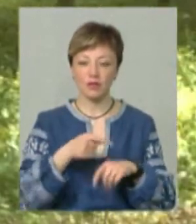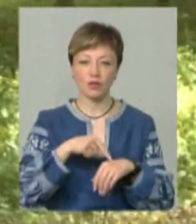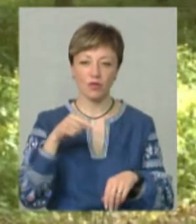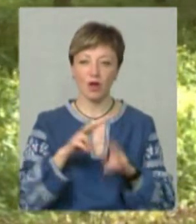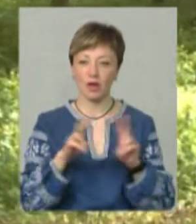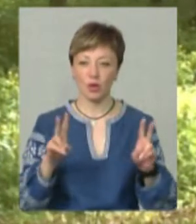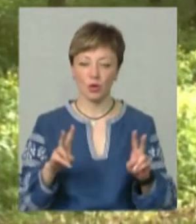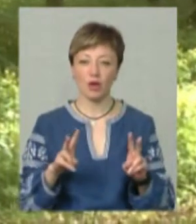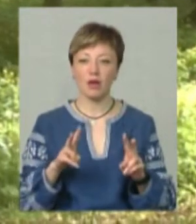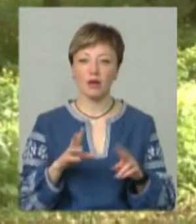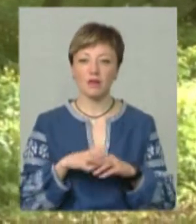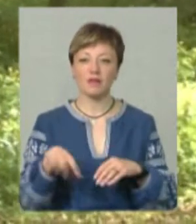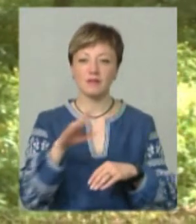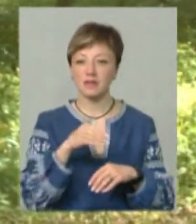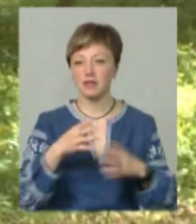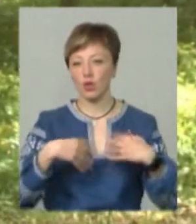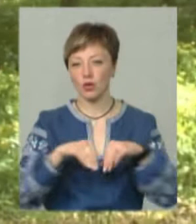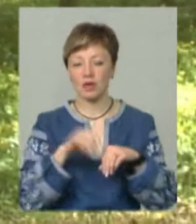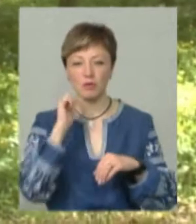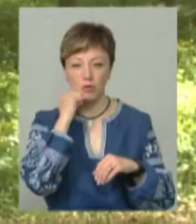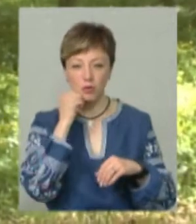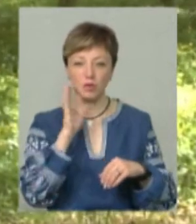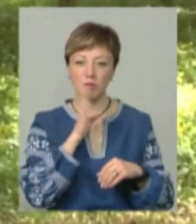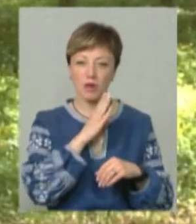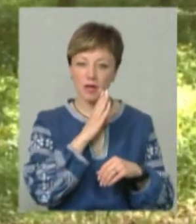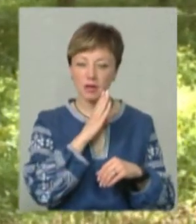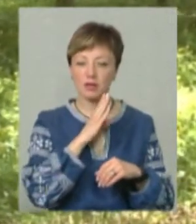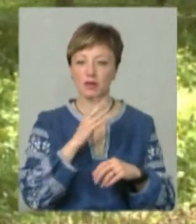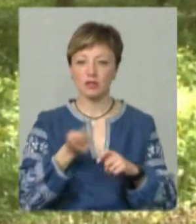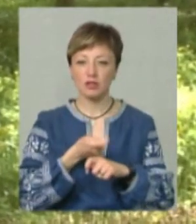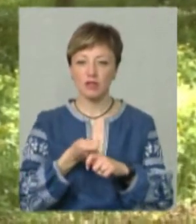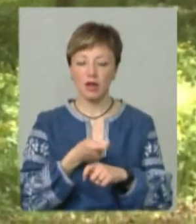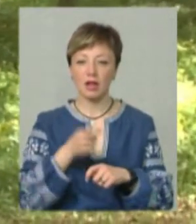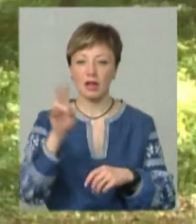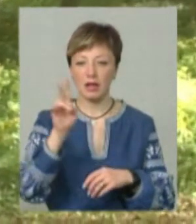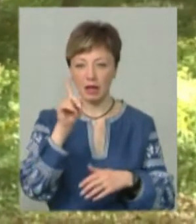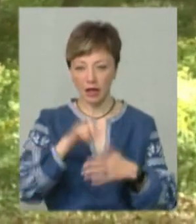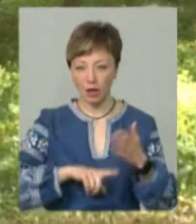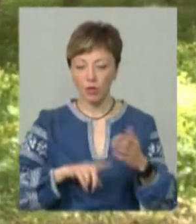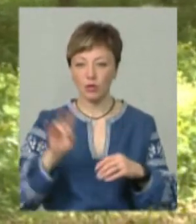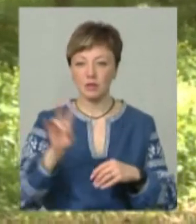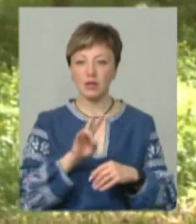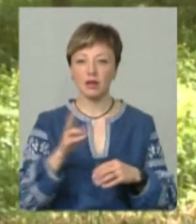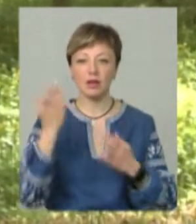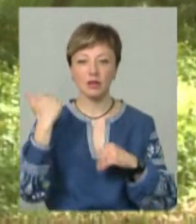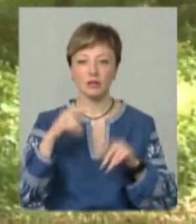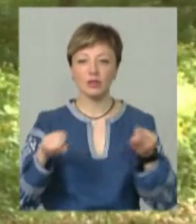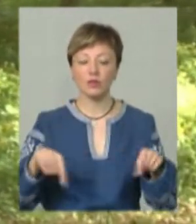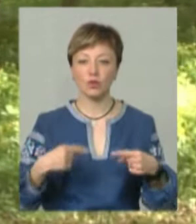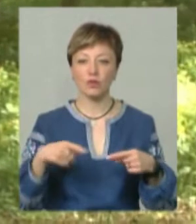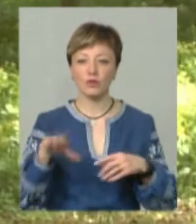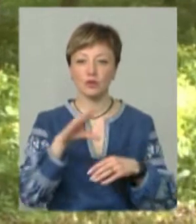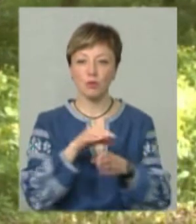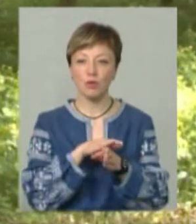ніхто. Вишивали всі в родині, і бабуся, і мати, і вишивали вони ікони на церкву, так як тоді відновлювалося